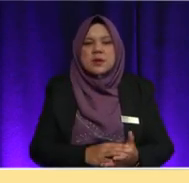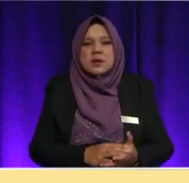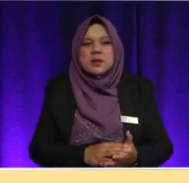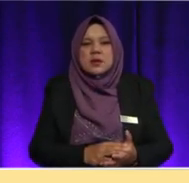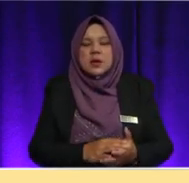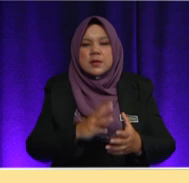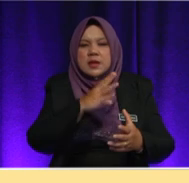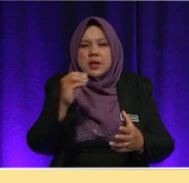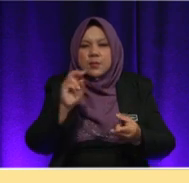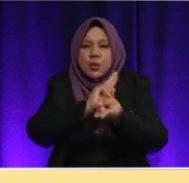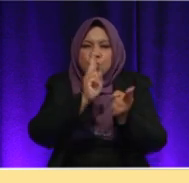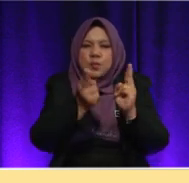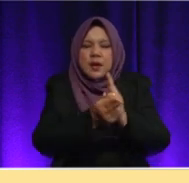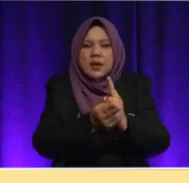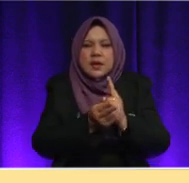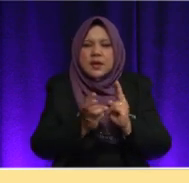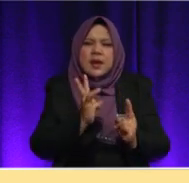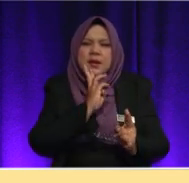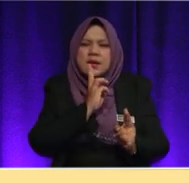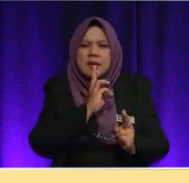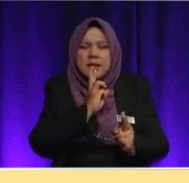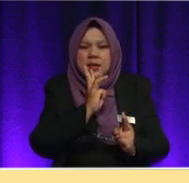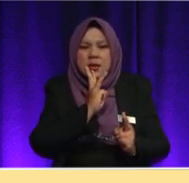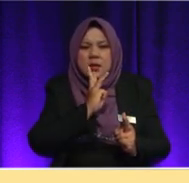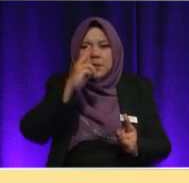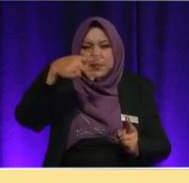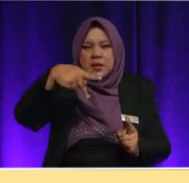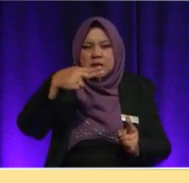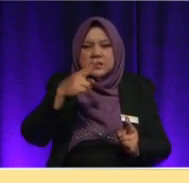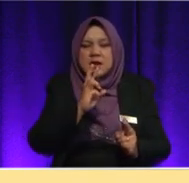menyebabkan banyak spesies kehidupan akuatik Pupus